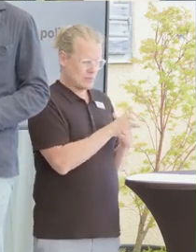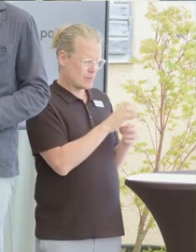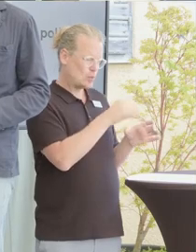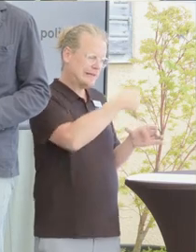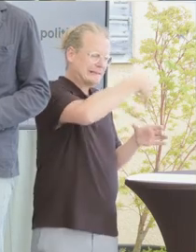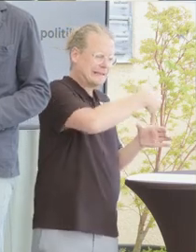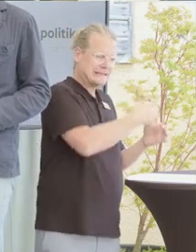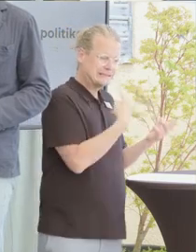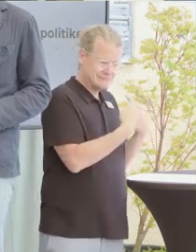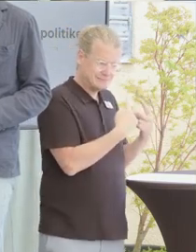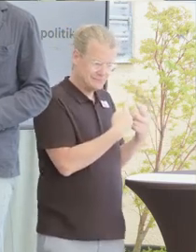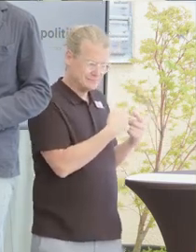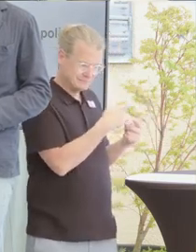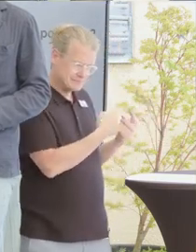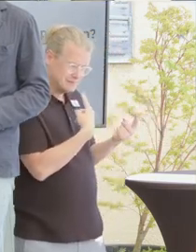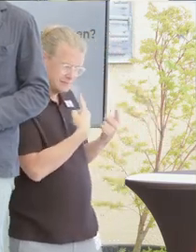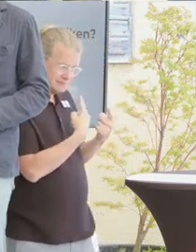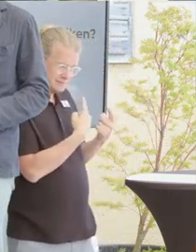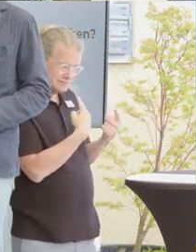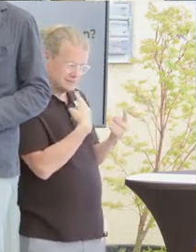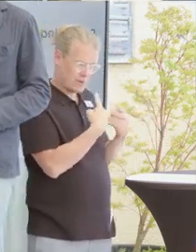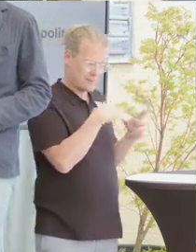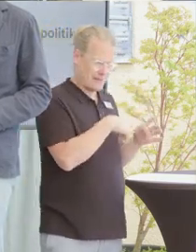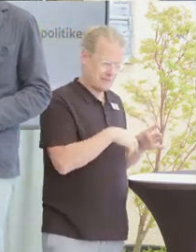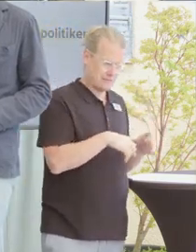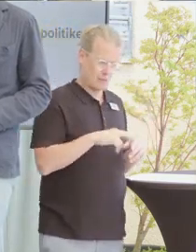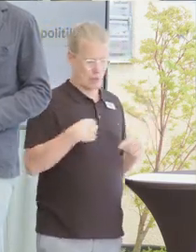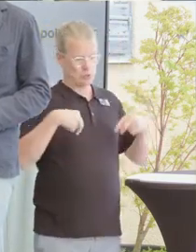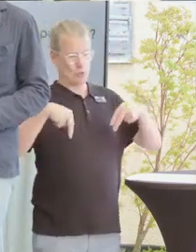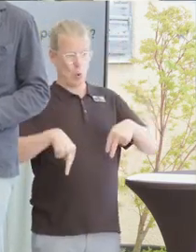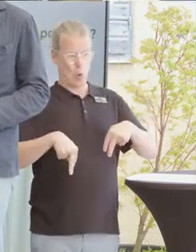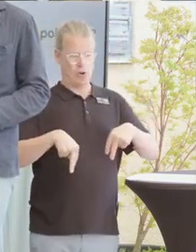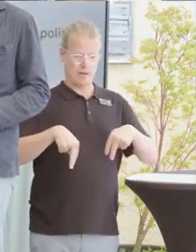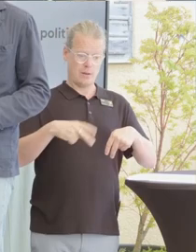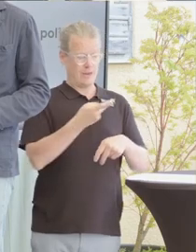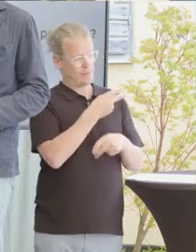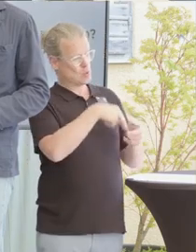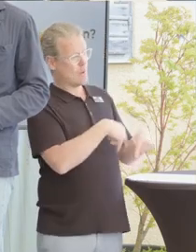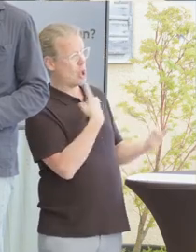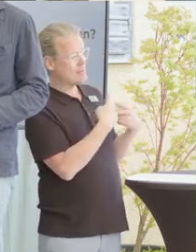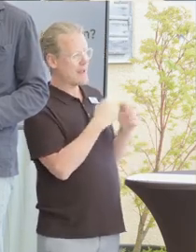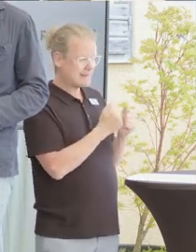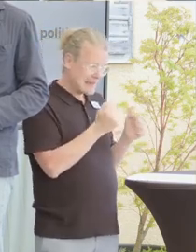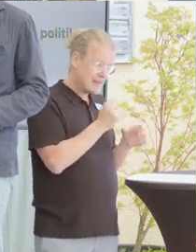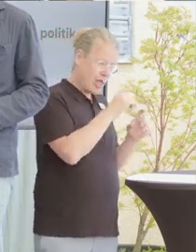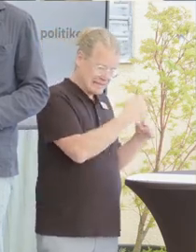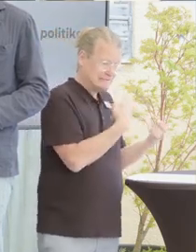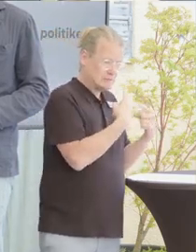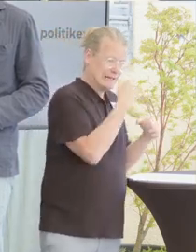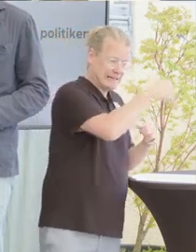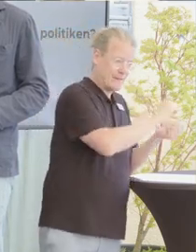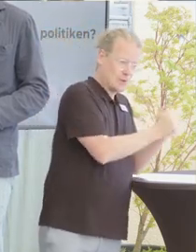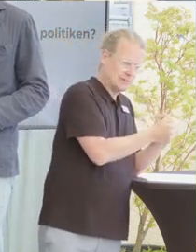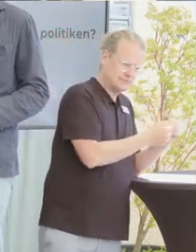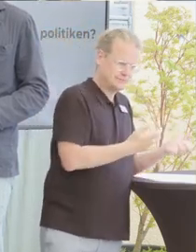lösa de här frågorna? För jag tänker, vi kan ju stå och prata hur mycket som helst, men det är ändå... Vi är ju i regeringsställning, och där samtalar vi